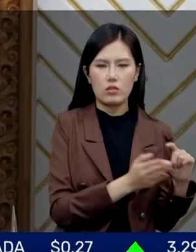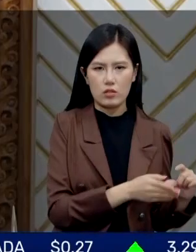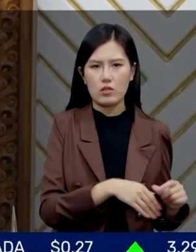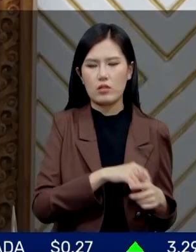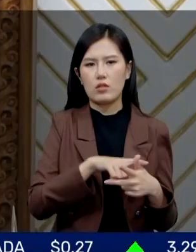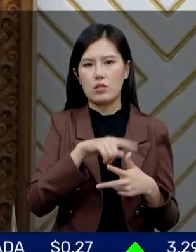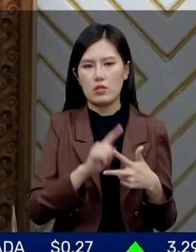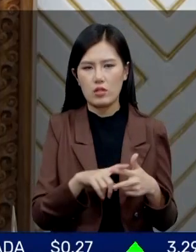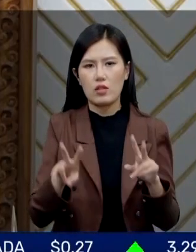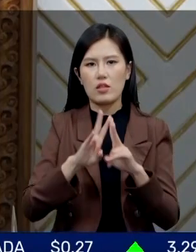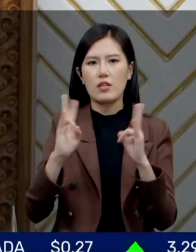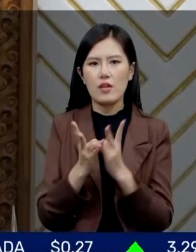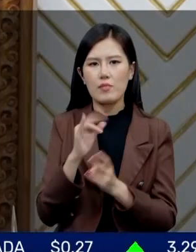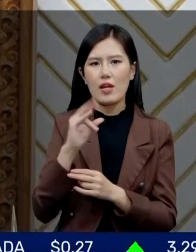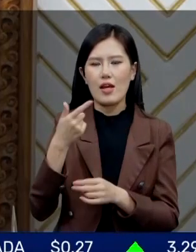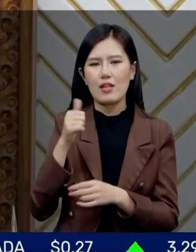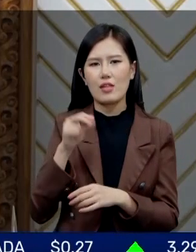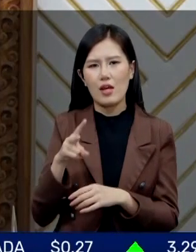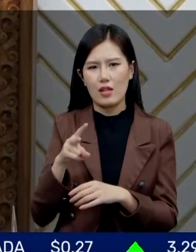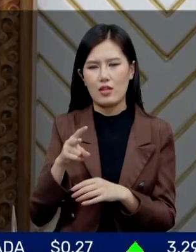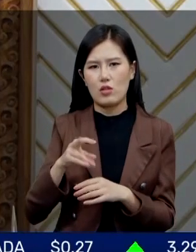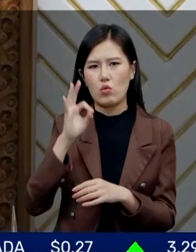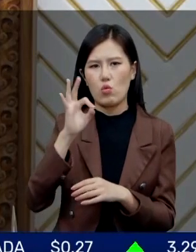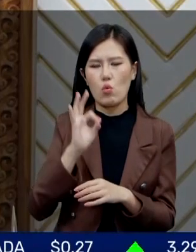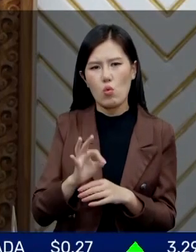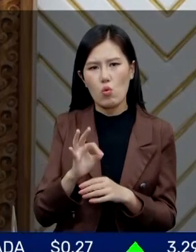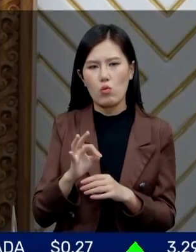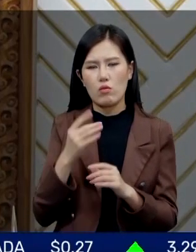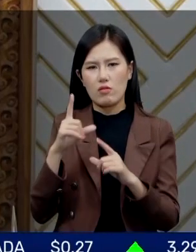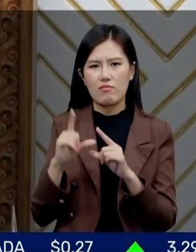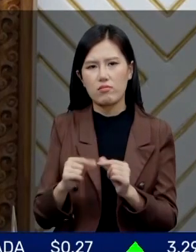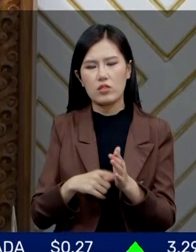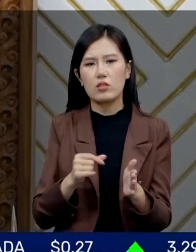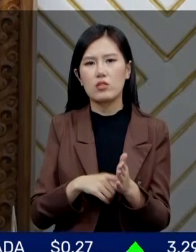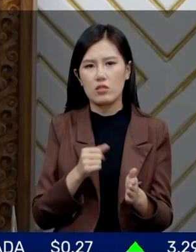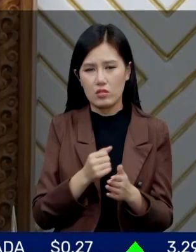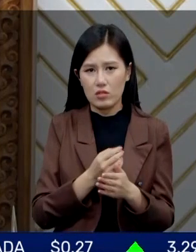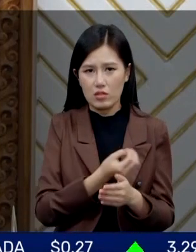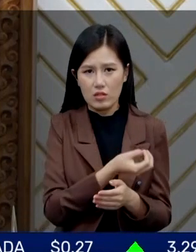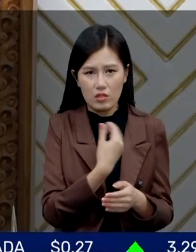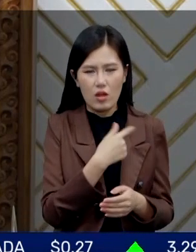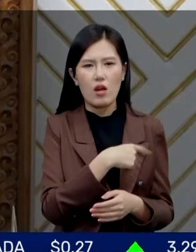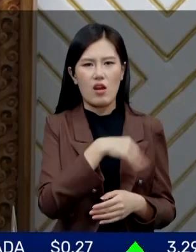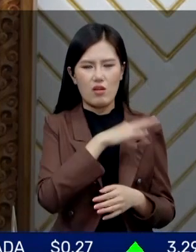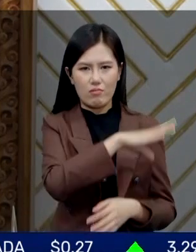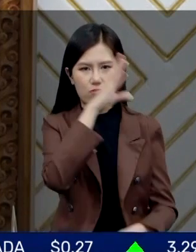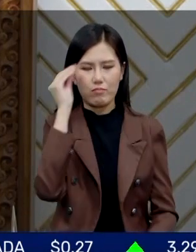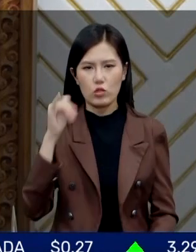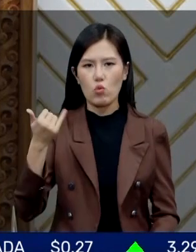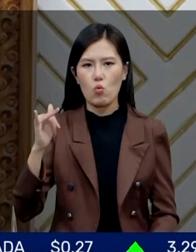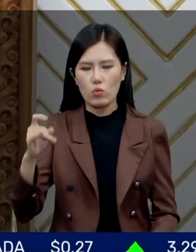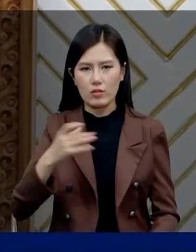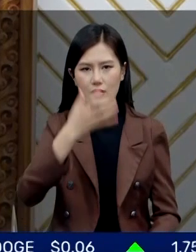өргөдөл гаргасан. Энэ бол татварын цогц шинжил хийх ажлын эхлэл болж улс их хурл засгийн